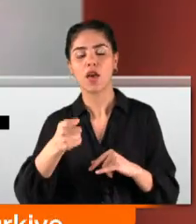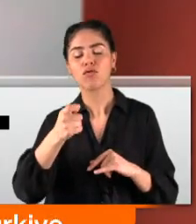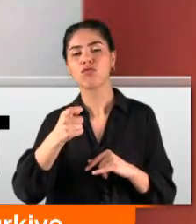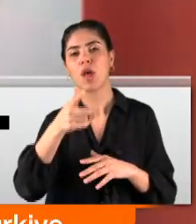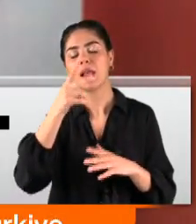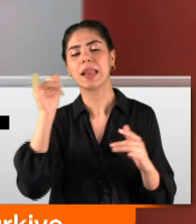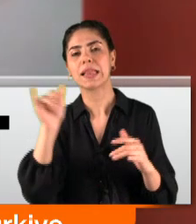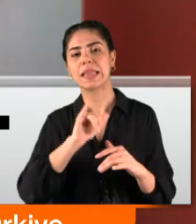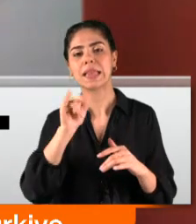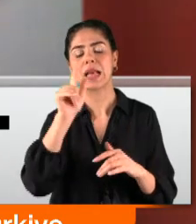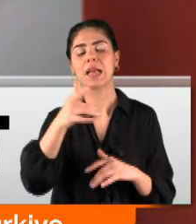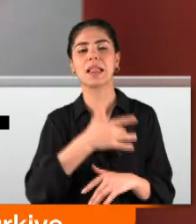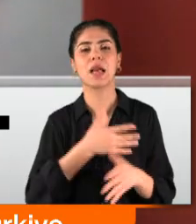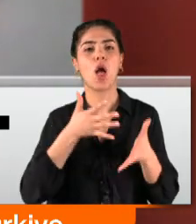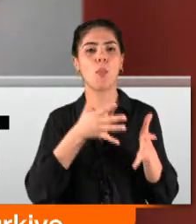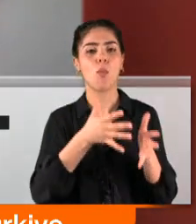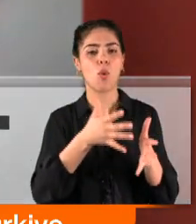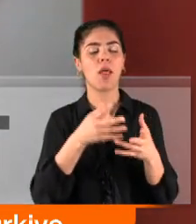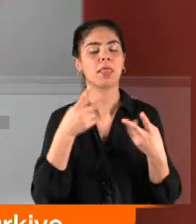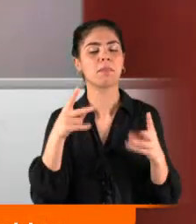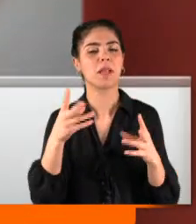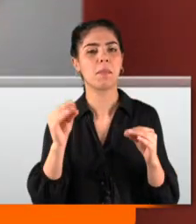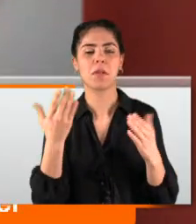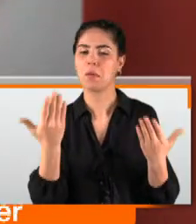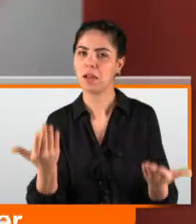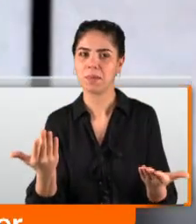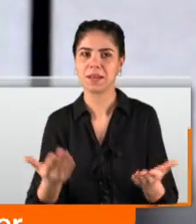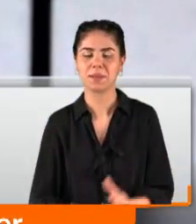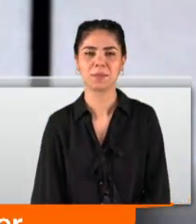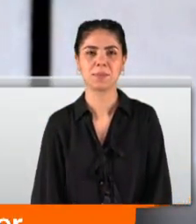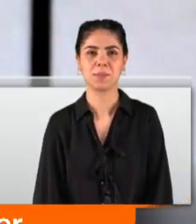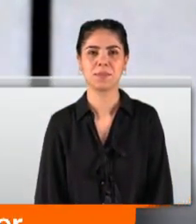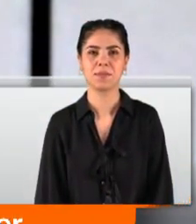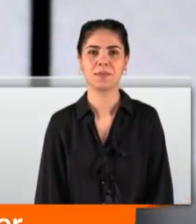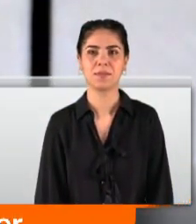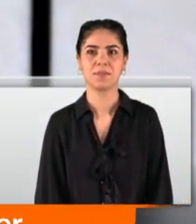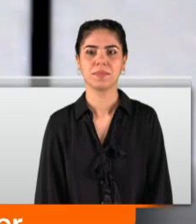olabildiğince yakın bir kalp üretmenin de kapılarını araladığı söylenebilir